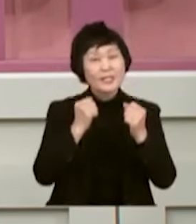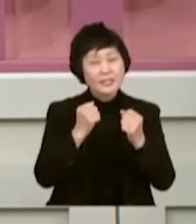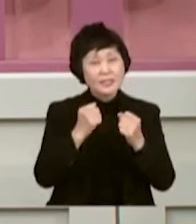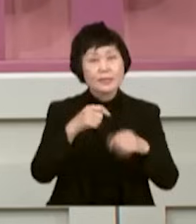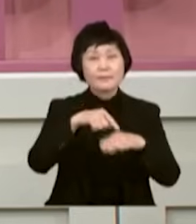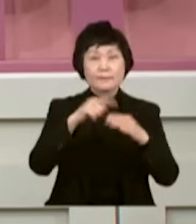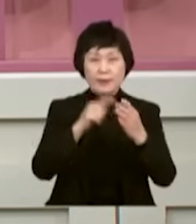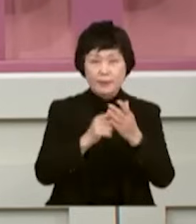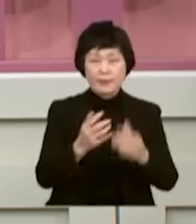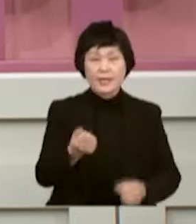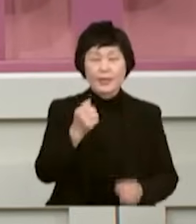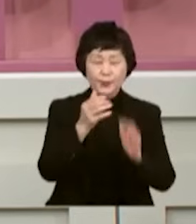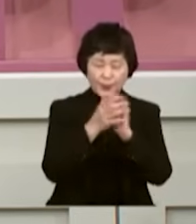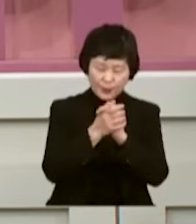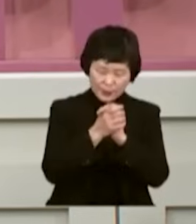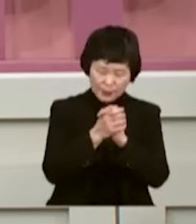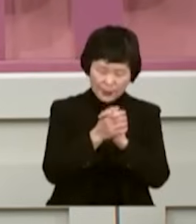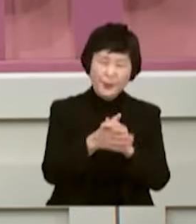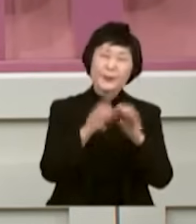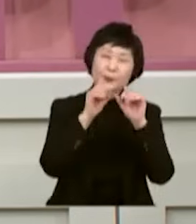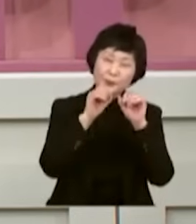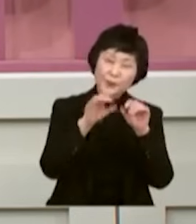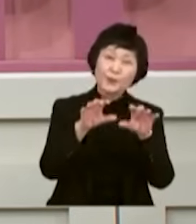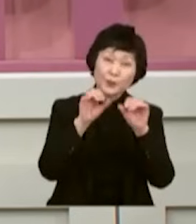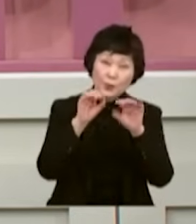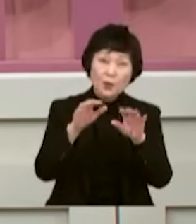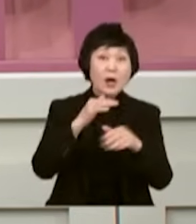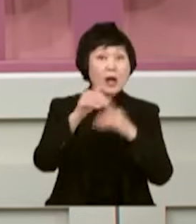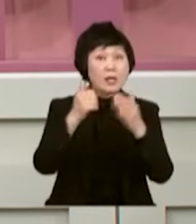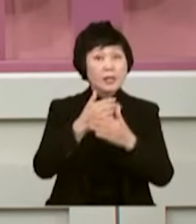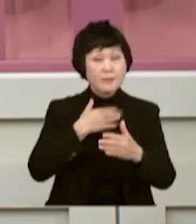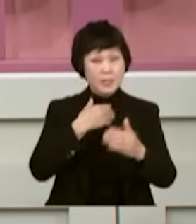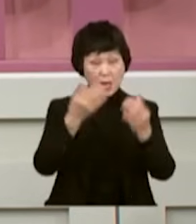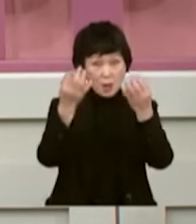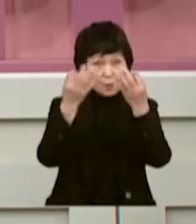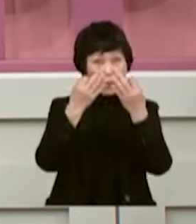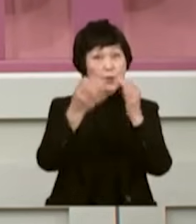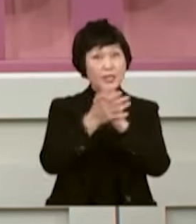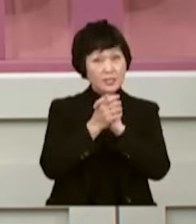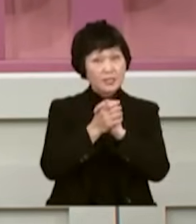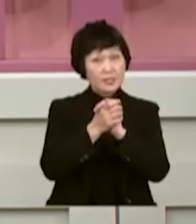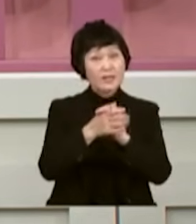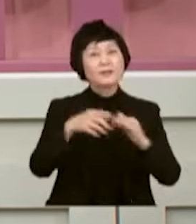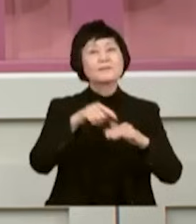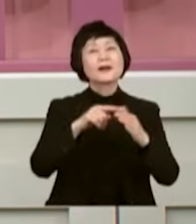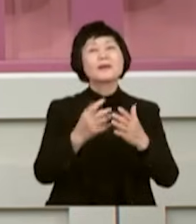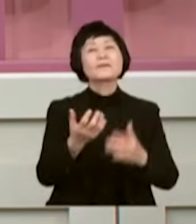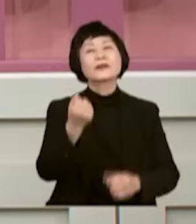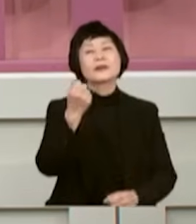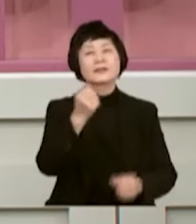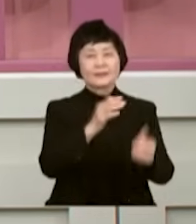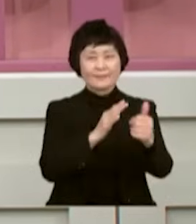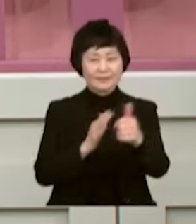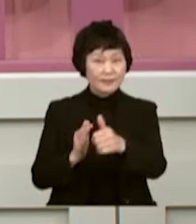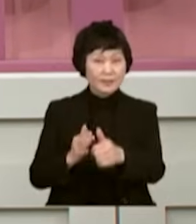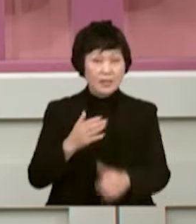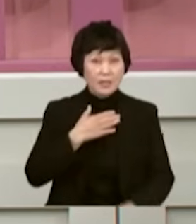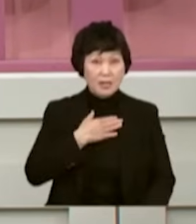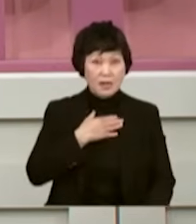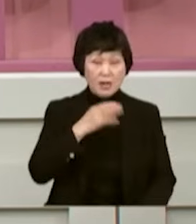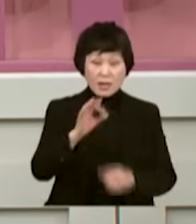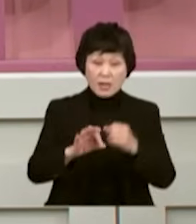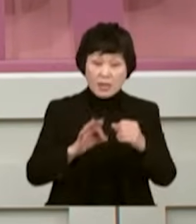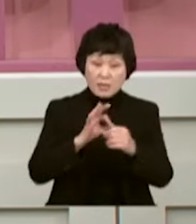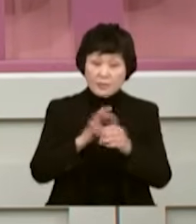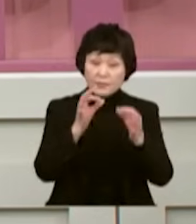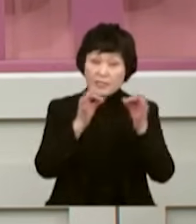기도하고 전도하는 분이 있어요. 하나님이 보고 나를 보신다는 마음으로. 그때 저 같은 경우는 10년 동안